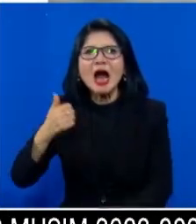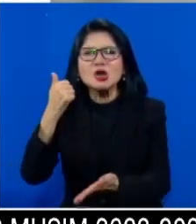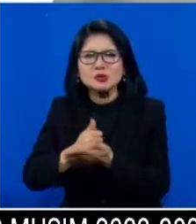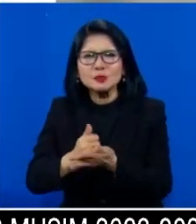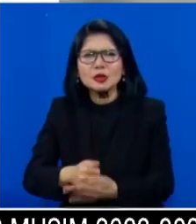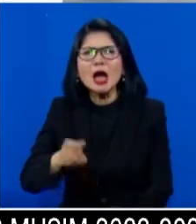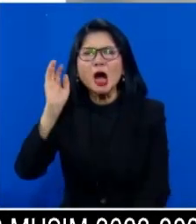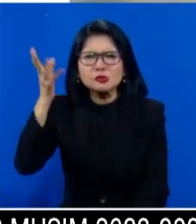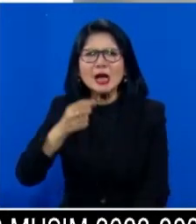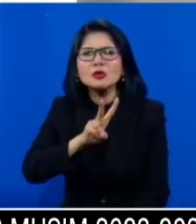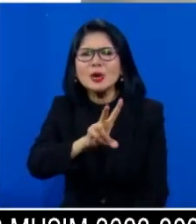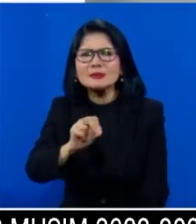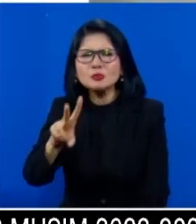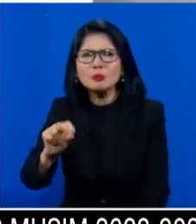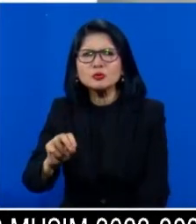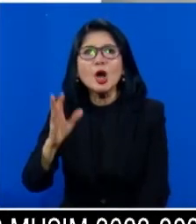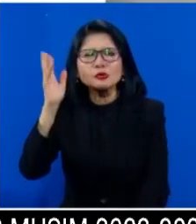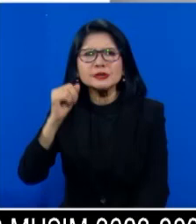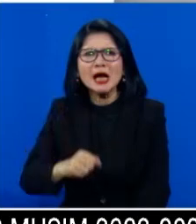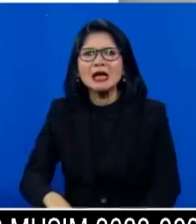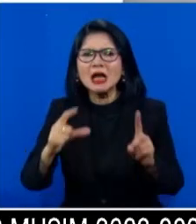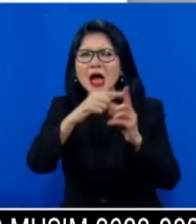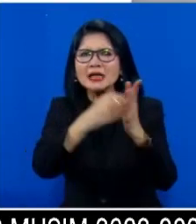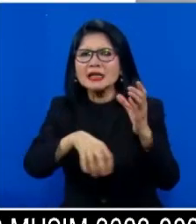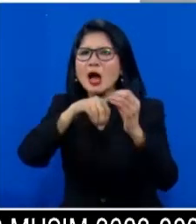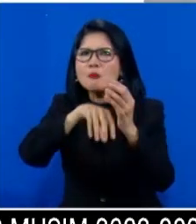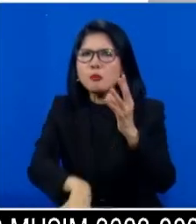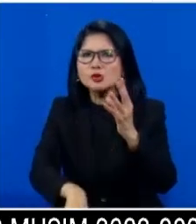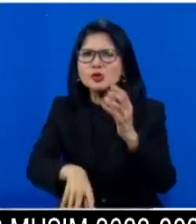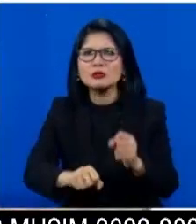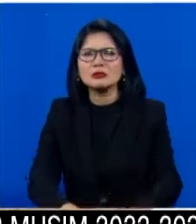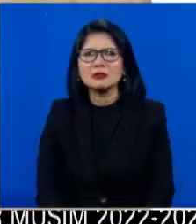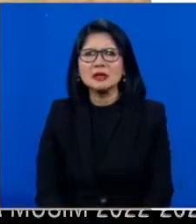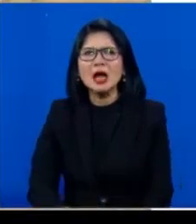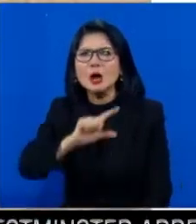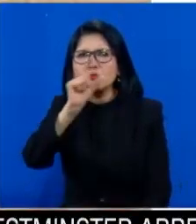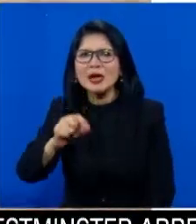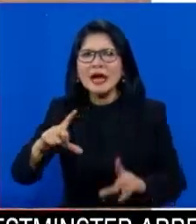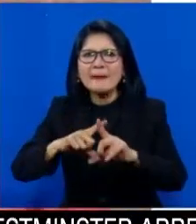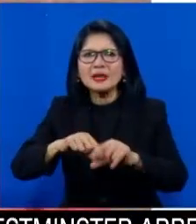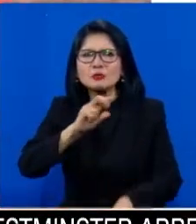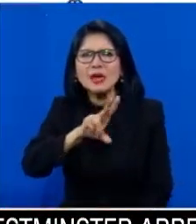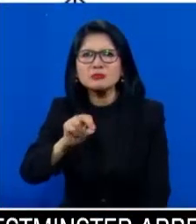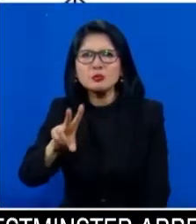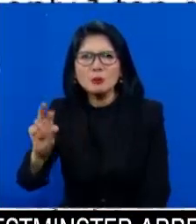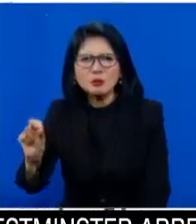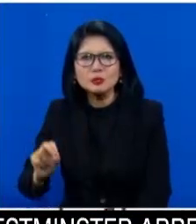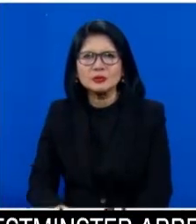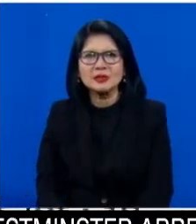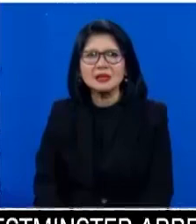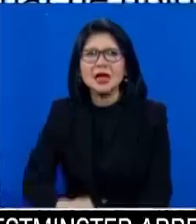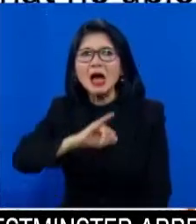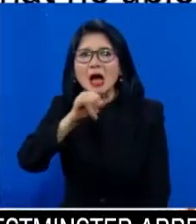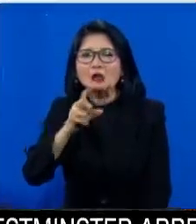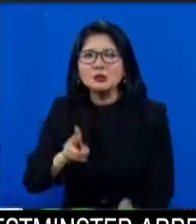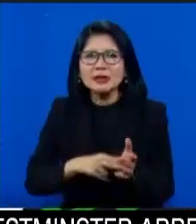tahun 2020 dengan membocorkan data pelanggan sebuah lokapasar Indonesia pada April 2020. Lalu pada